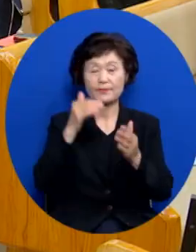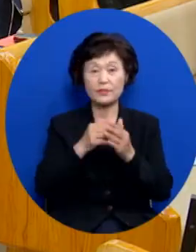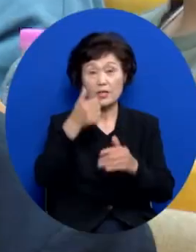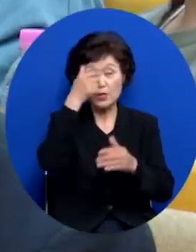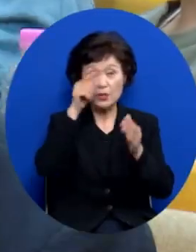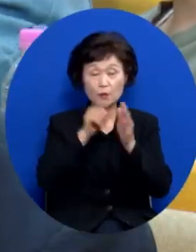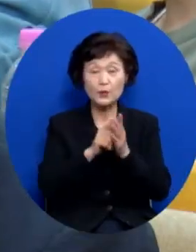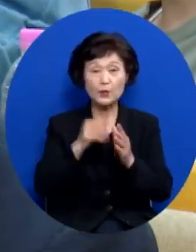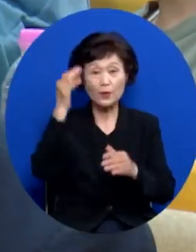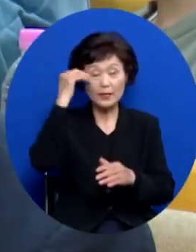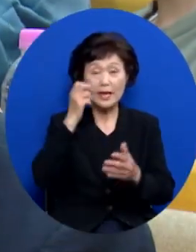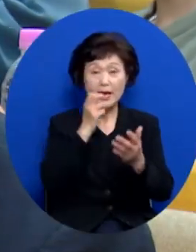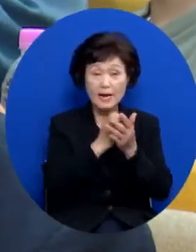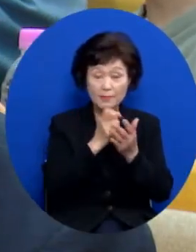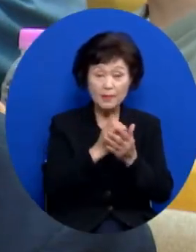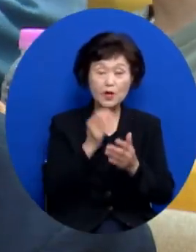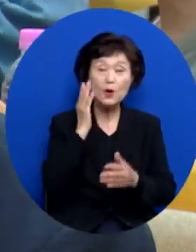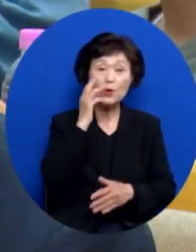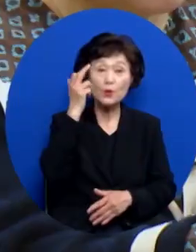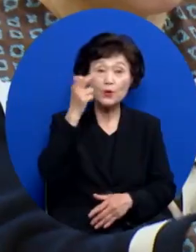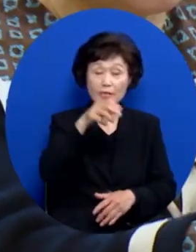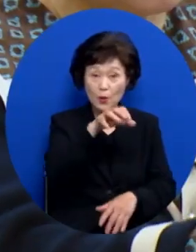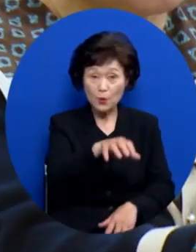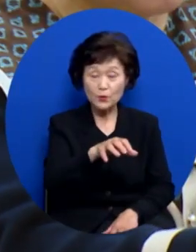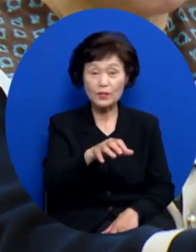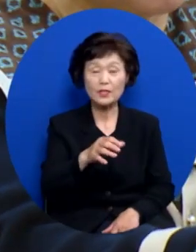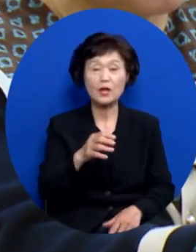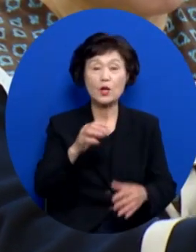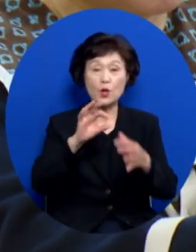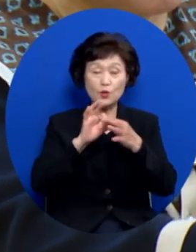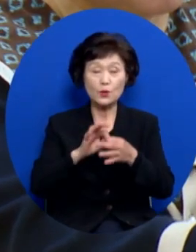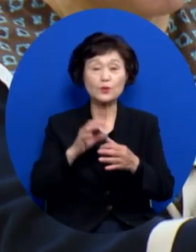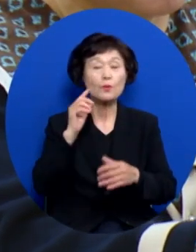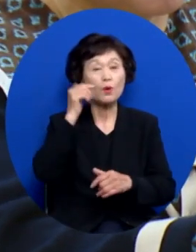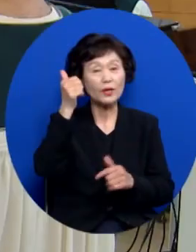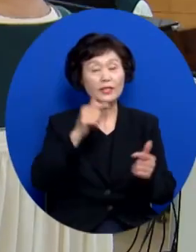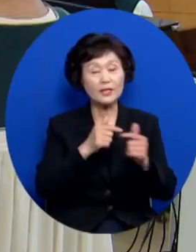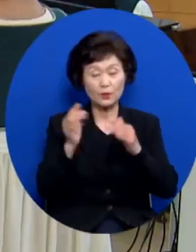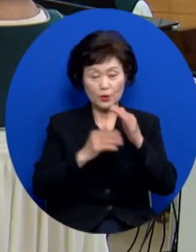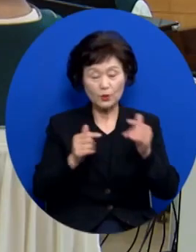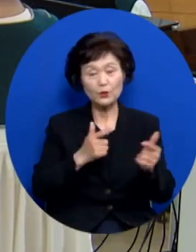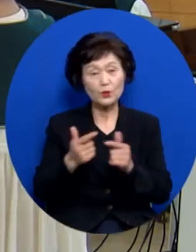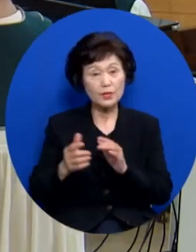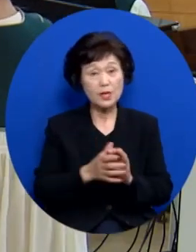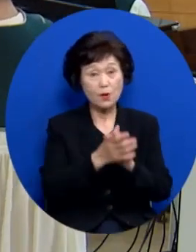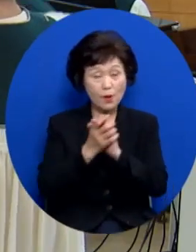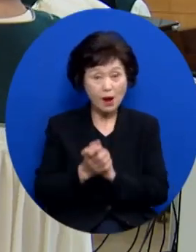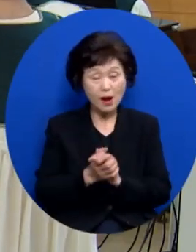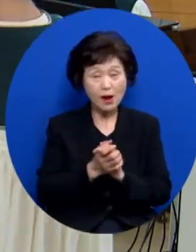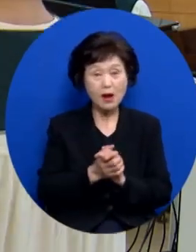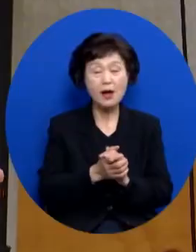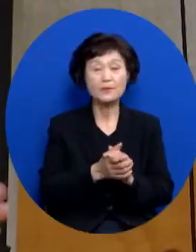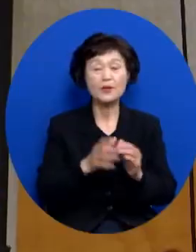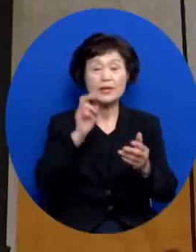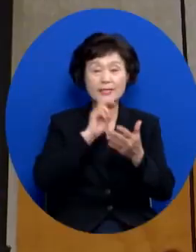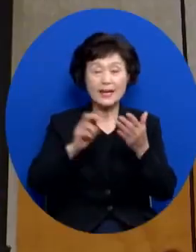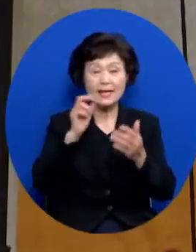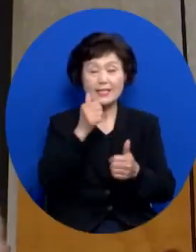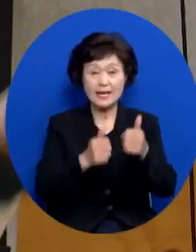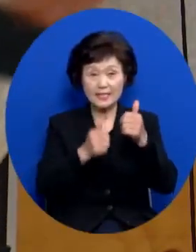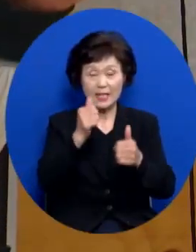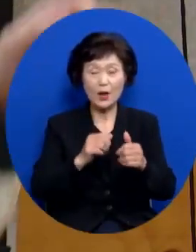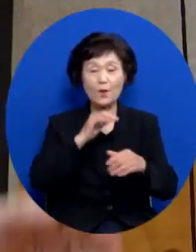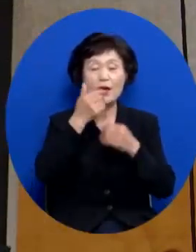기독교 대한감리회 울산지방회는 소속 목회자와 성도의 화합 성장을 위해 찬양 경연대회